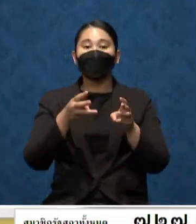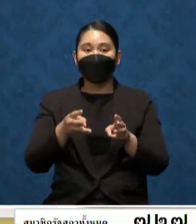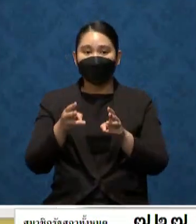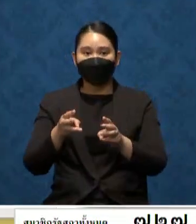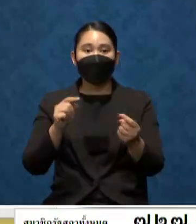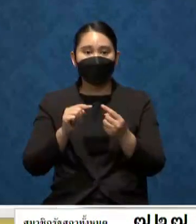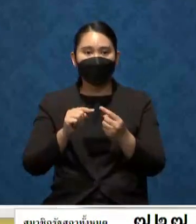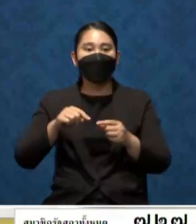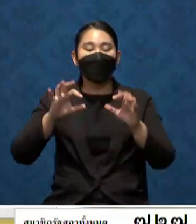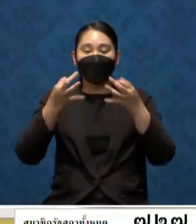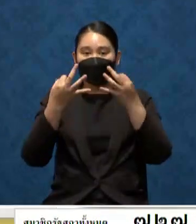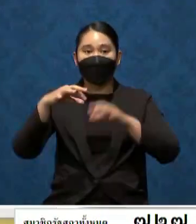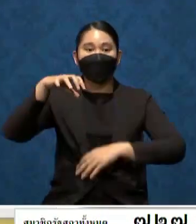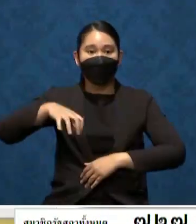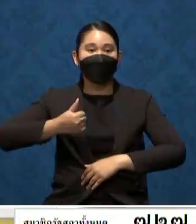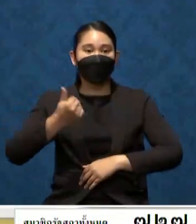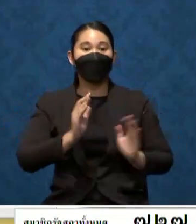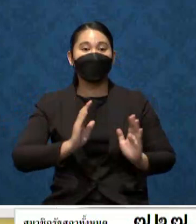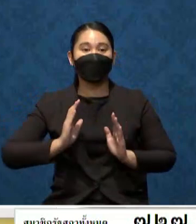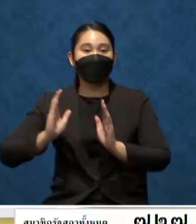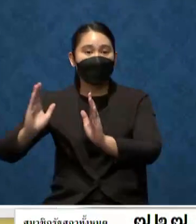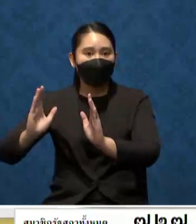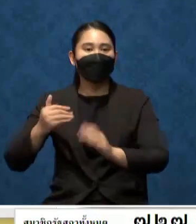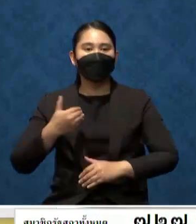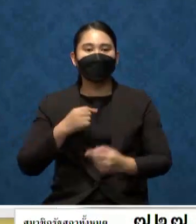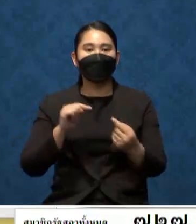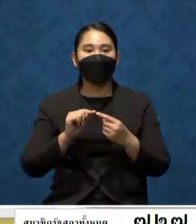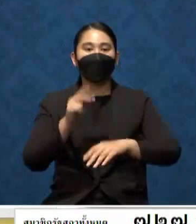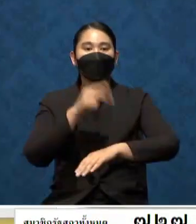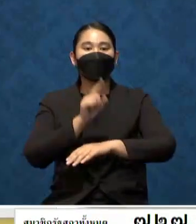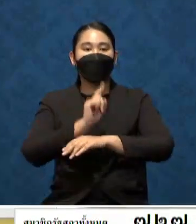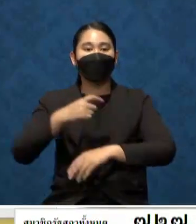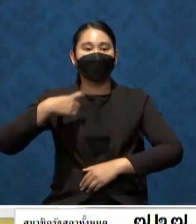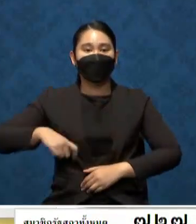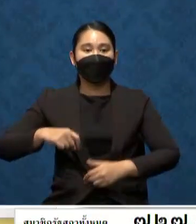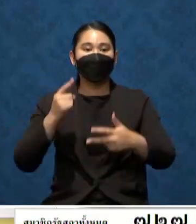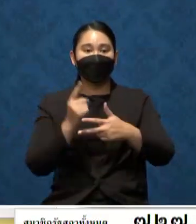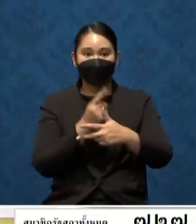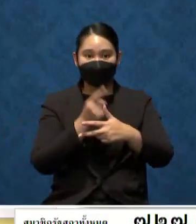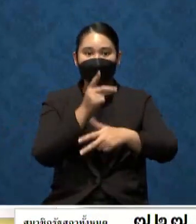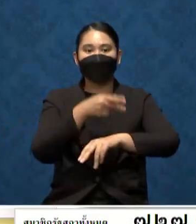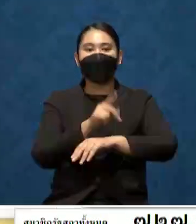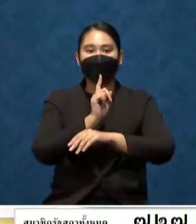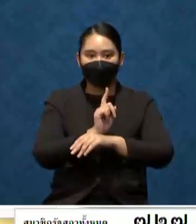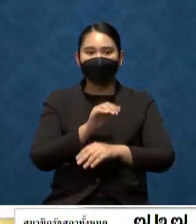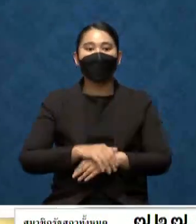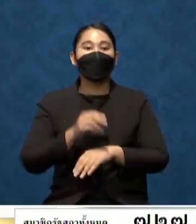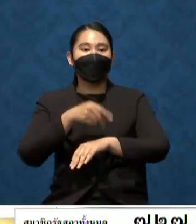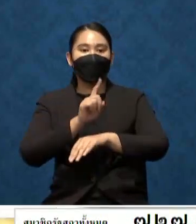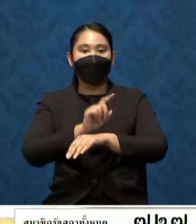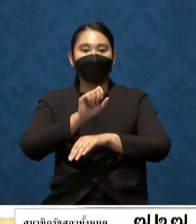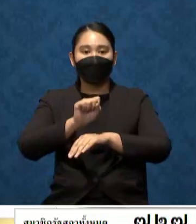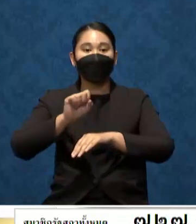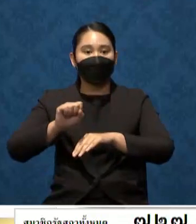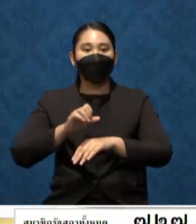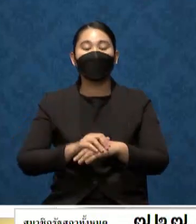รอิสระอื่นๆโดยจะประกอบด้วยประธานศาลฎีกาเป็นประธานสภาผู้แทนราษฎร